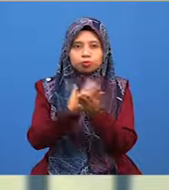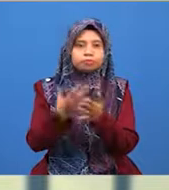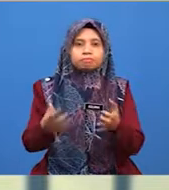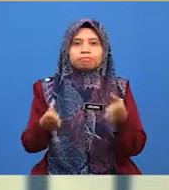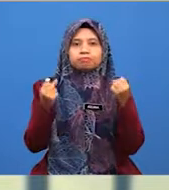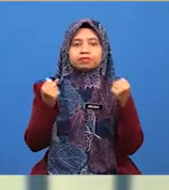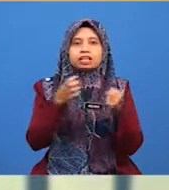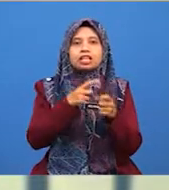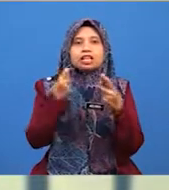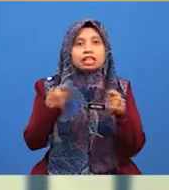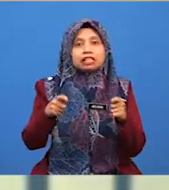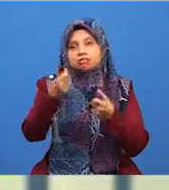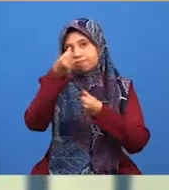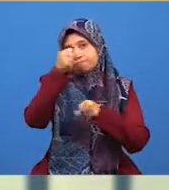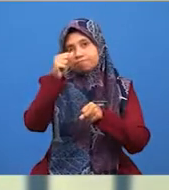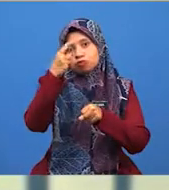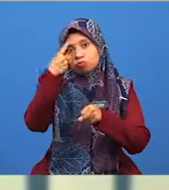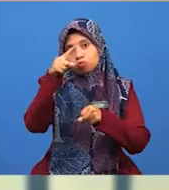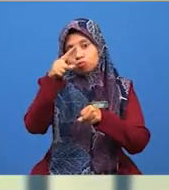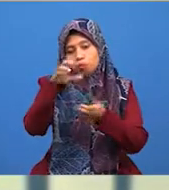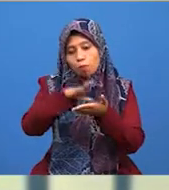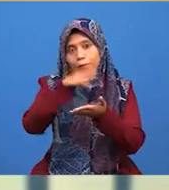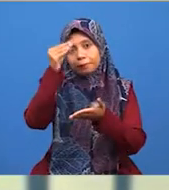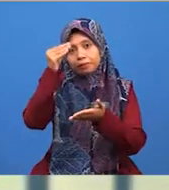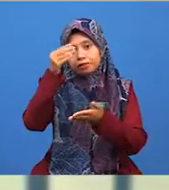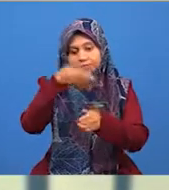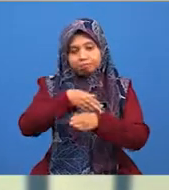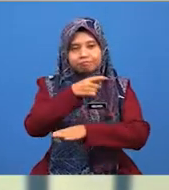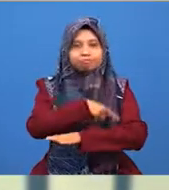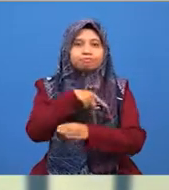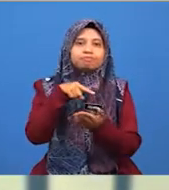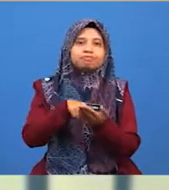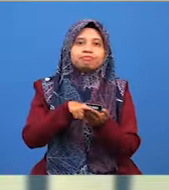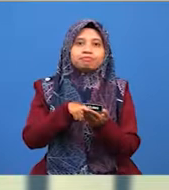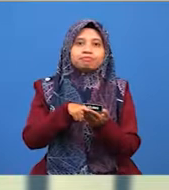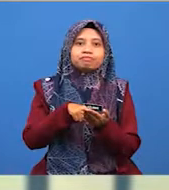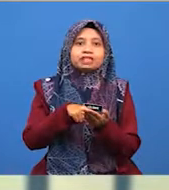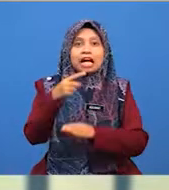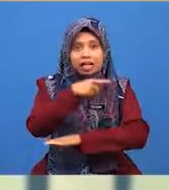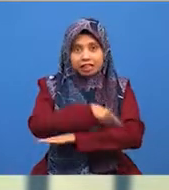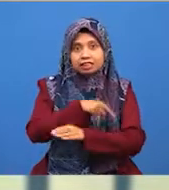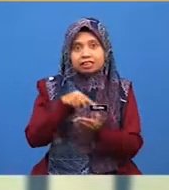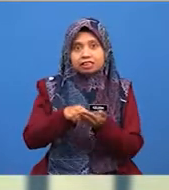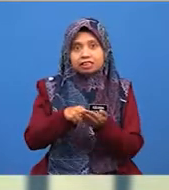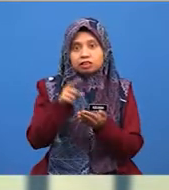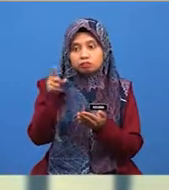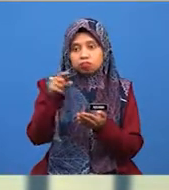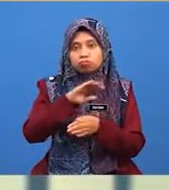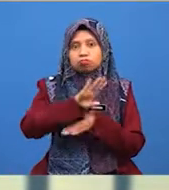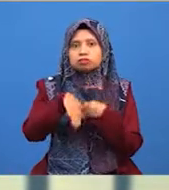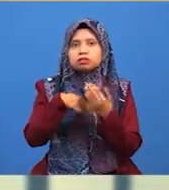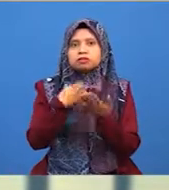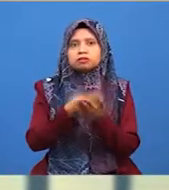sihat dan telah bersiap sedia untuk belajar pada hari ini. Hari ini, kamu akan